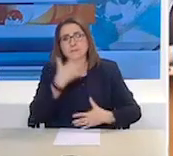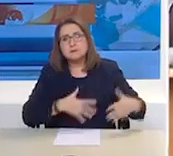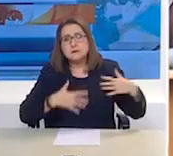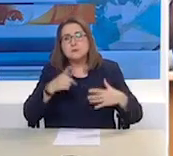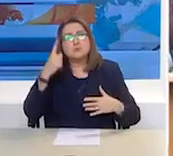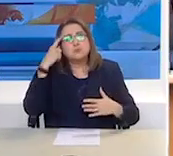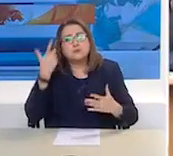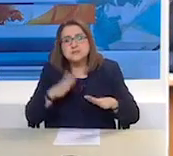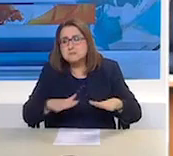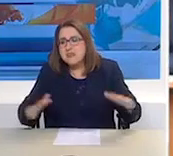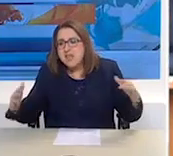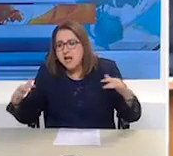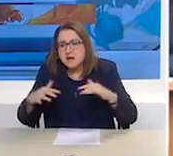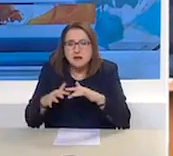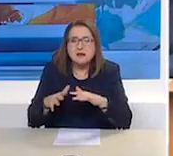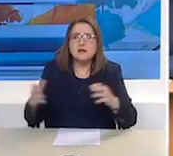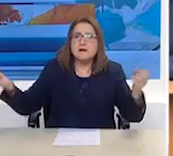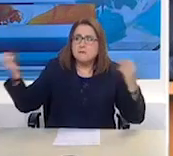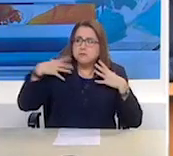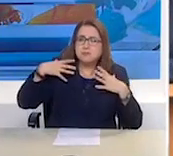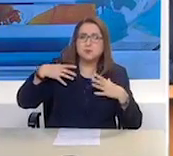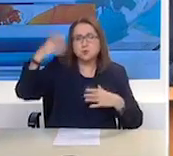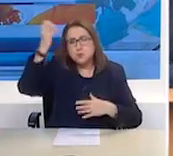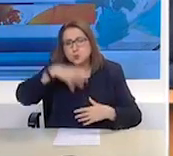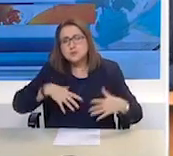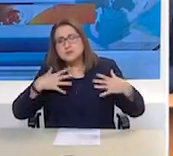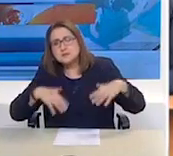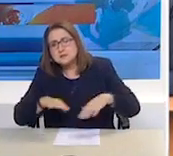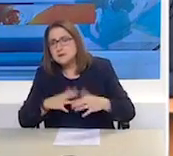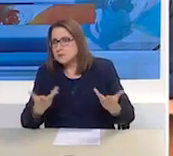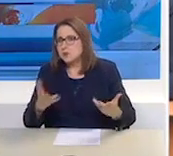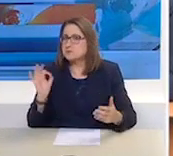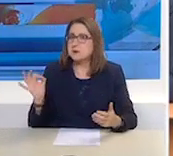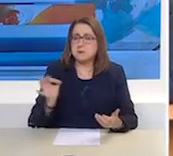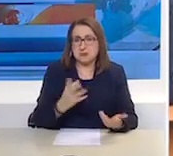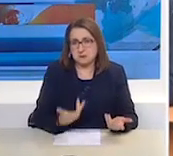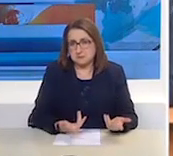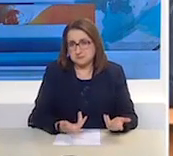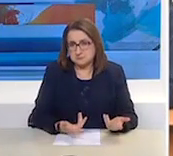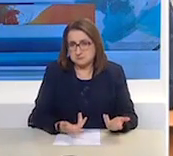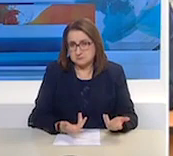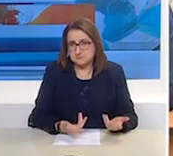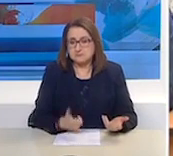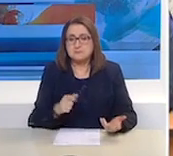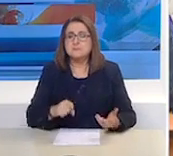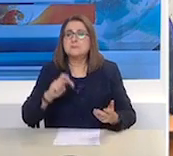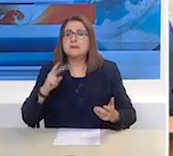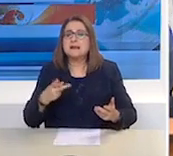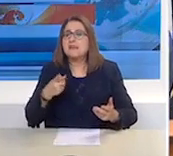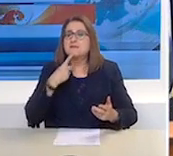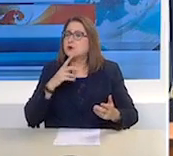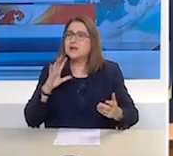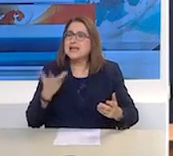μεταβληθούν σε εστίες μετάδοσης του κορονοϊού? Στη σχετική κία που εκδόθηκε σήμερα, γιατί δεν μνημονεύεται η συγκατάθεση της δικής σας